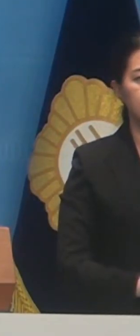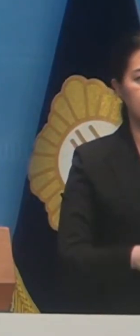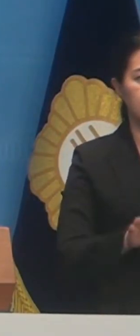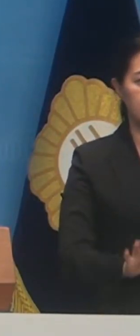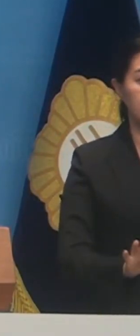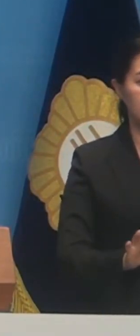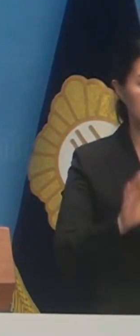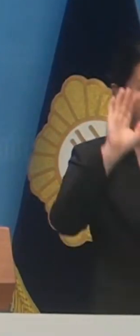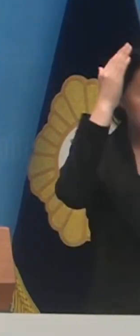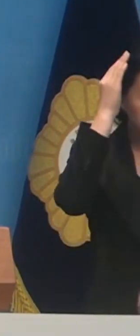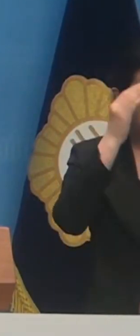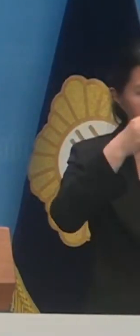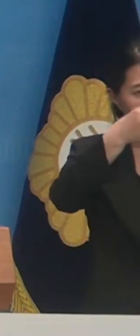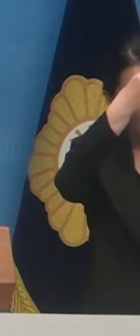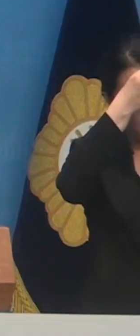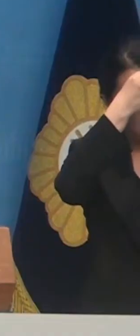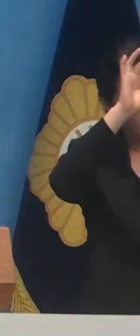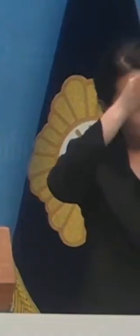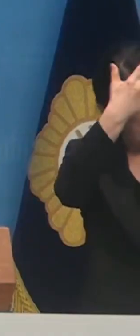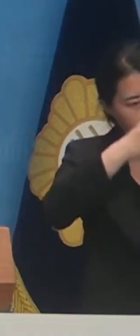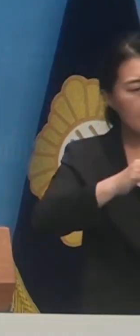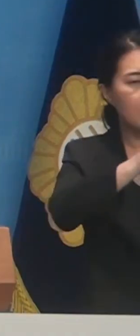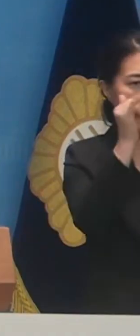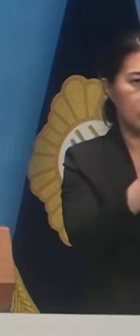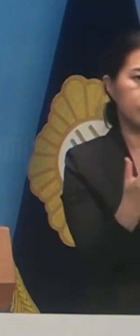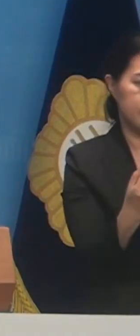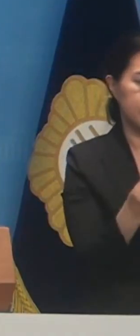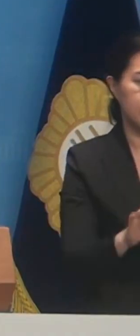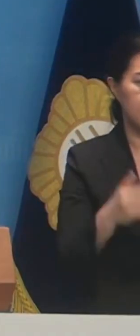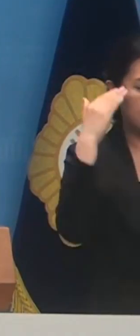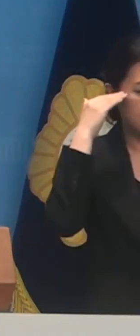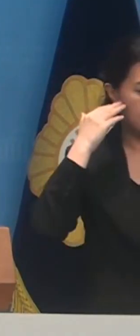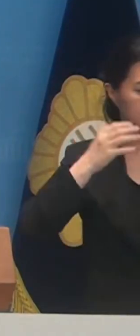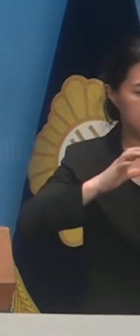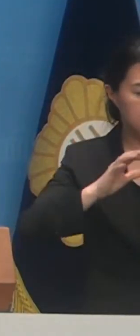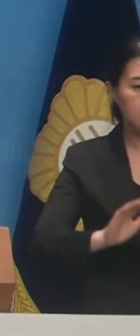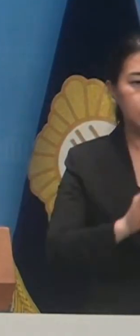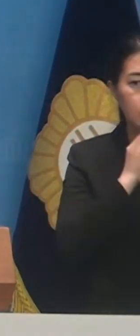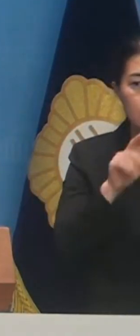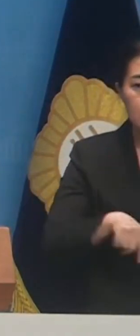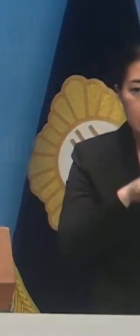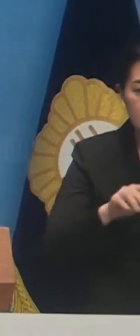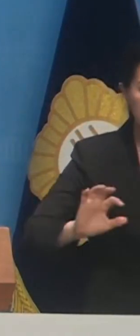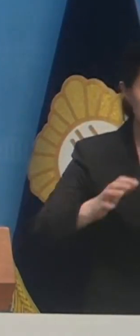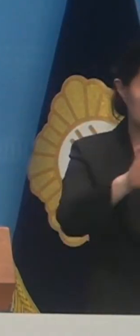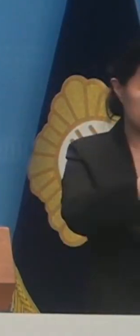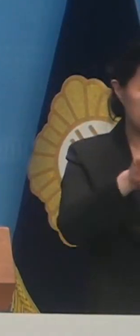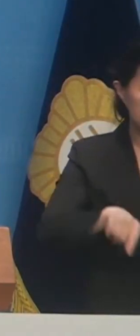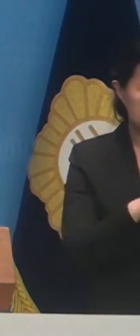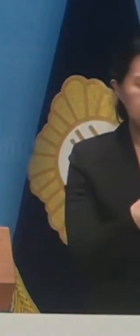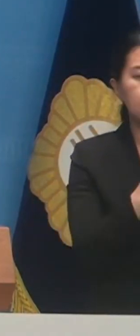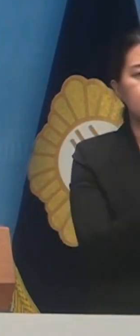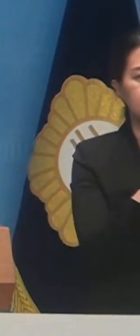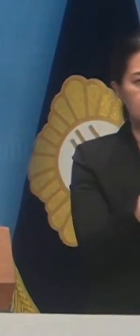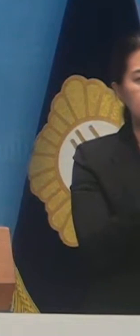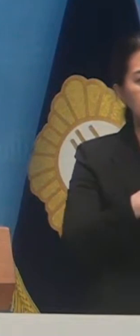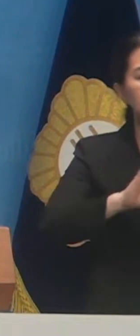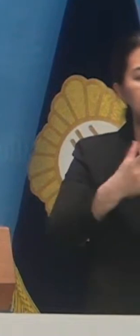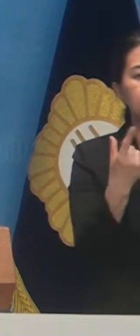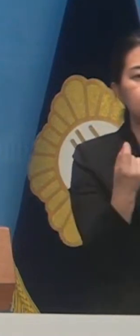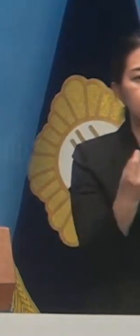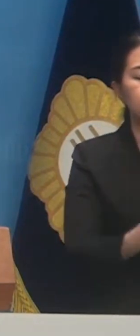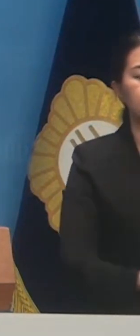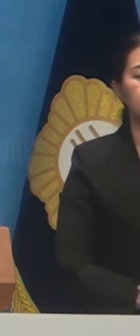현대를 최첨단 문명사회라고 합니다. 대한민국은 분명 그 중심에 서 있는 나라가